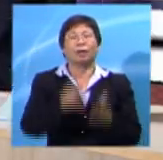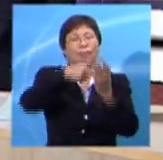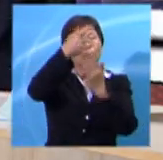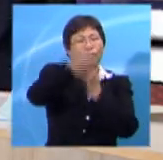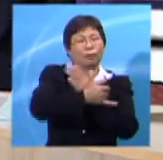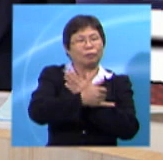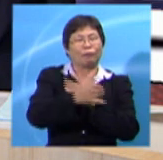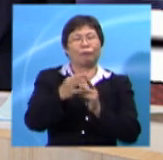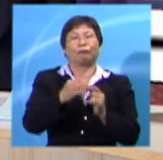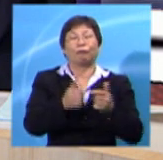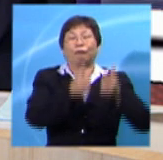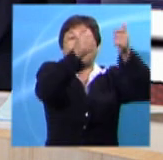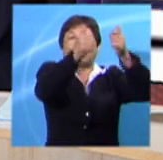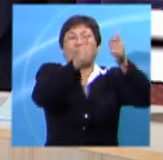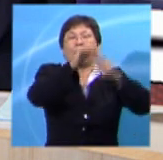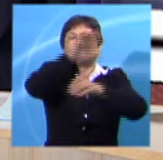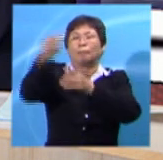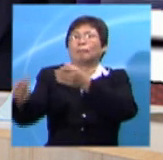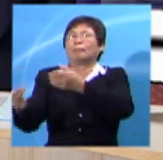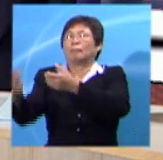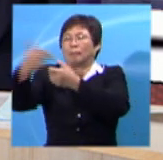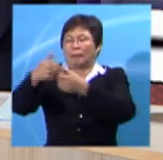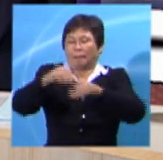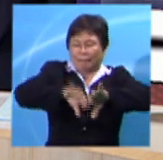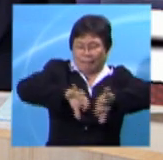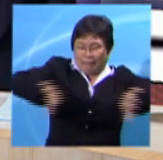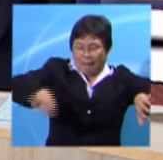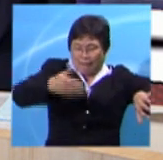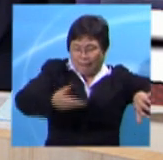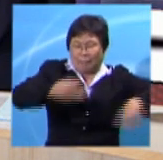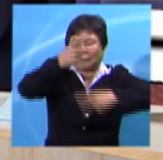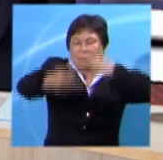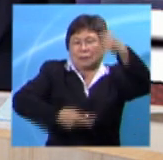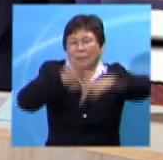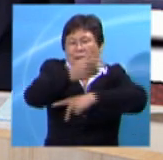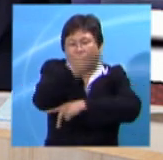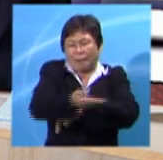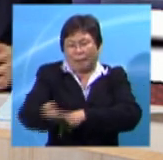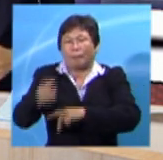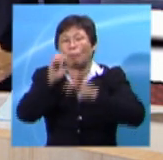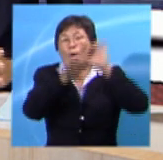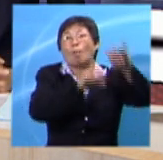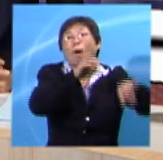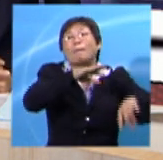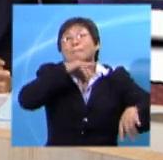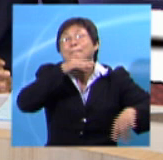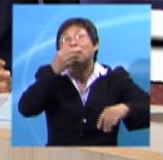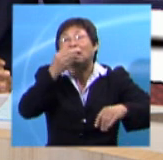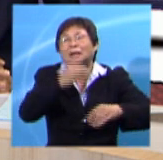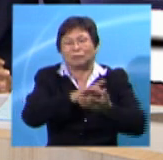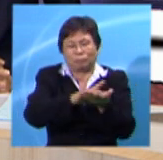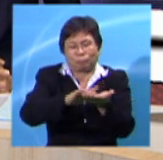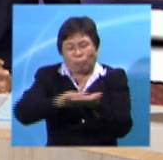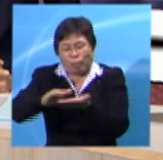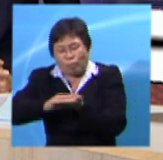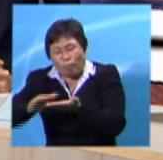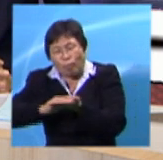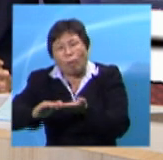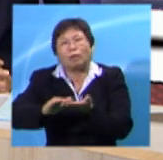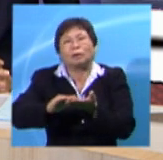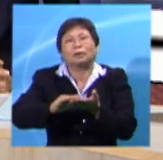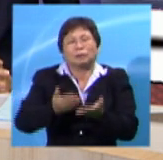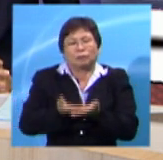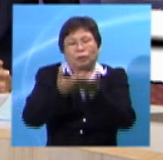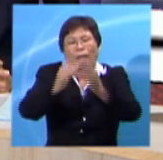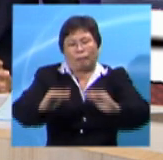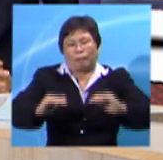projek Perintis yang merangkumi aspek pengasingan barangan kitar semula dan sisa makanan bagi tujuan rawatan dicadang untuk dilaksanakan